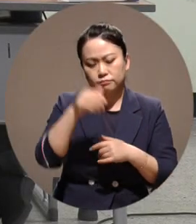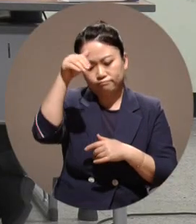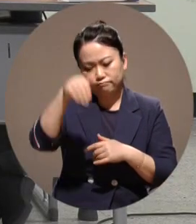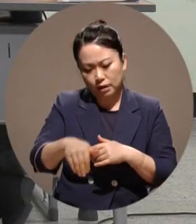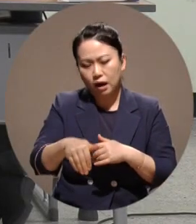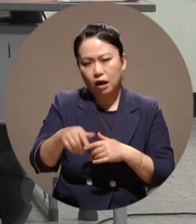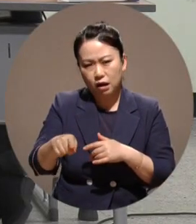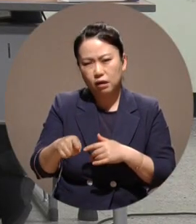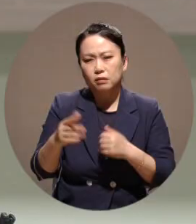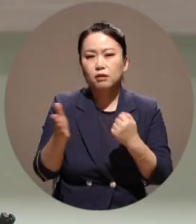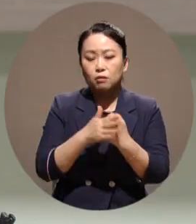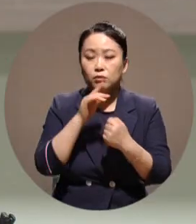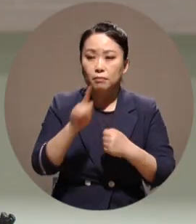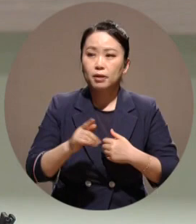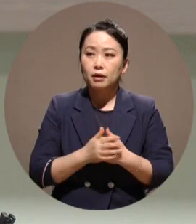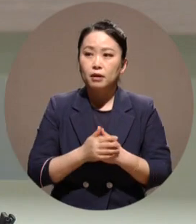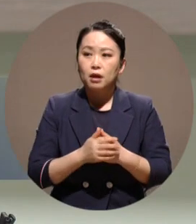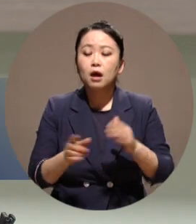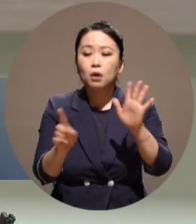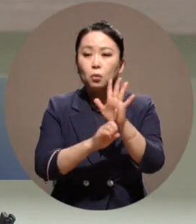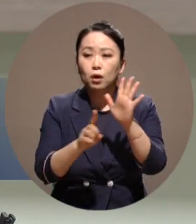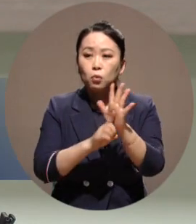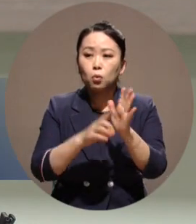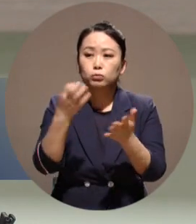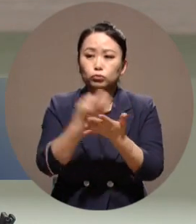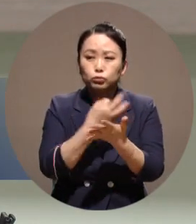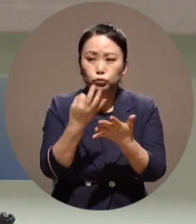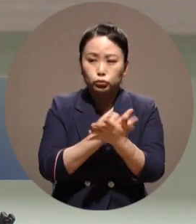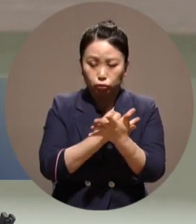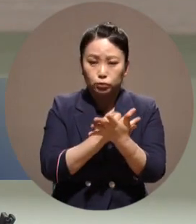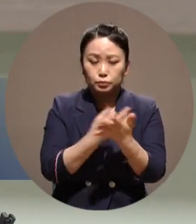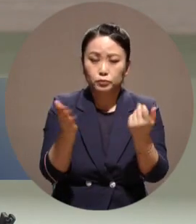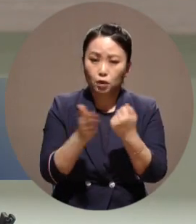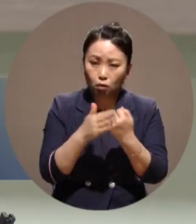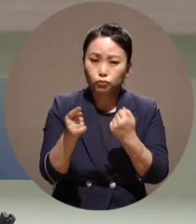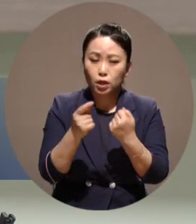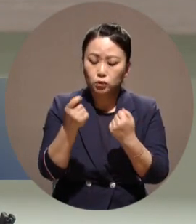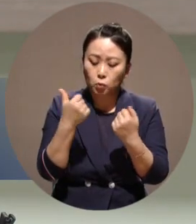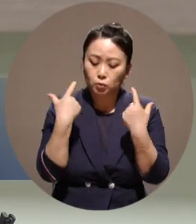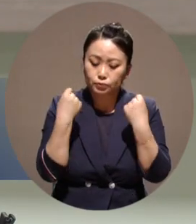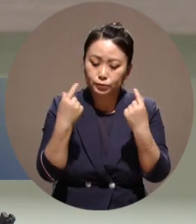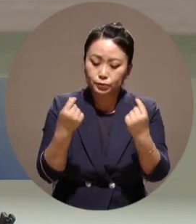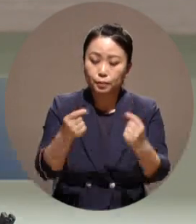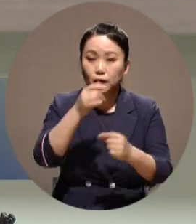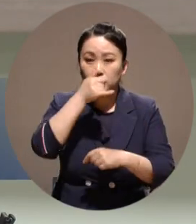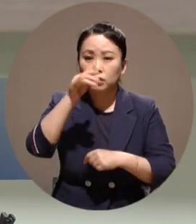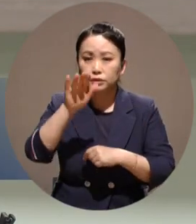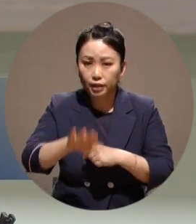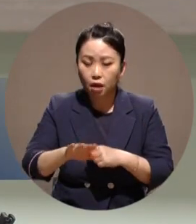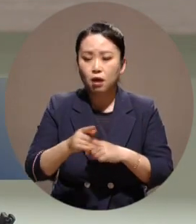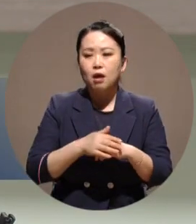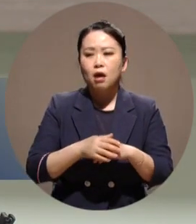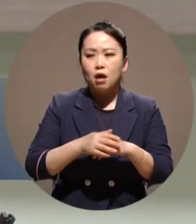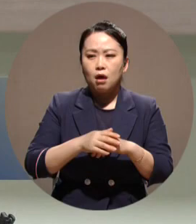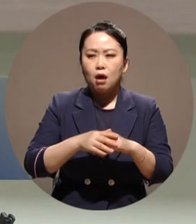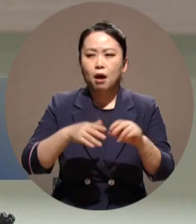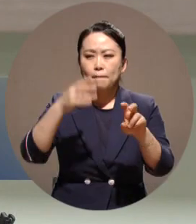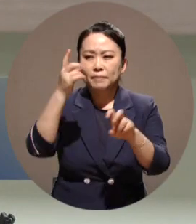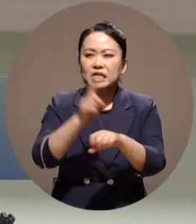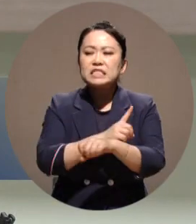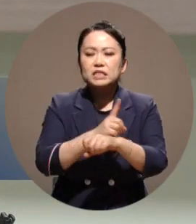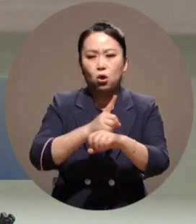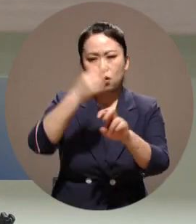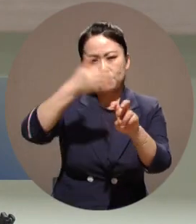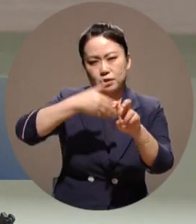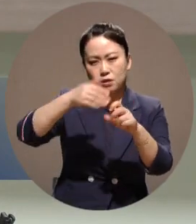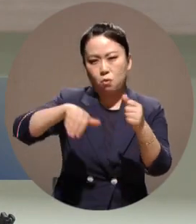테이블에 올렸습니다. 광고 수익을 통해서 이제 진행 유지가 되었는데 디지털 미디어 환경으로 변하면서 레거시 미디어들이 지금